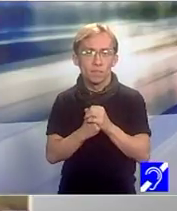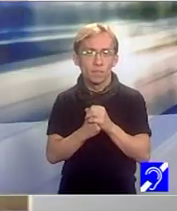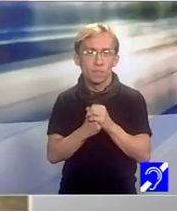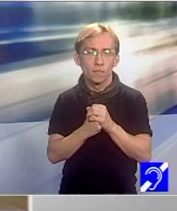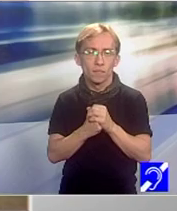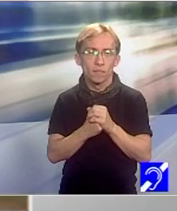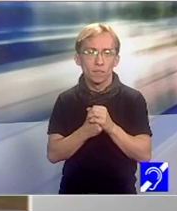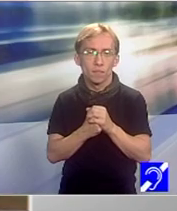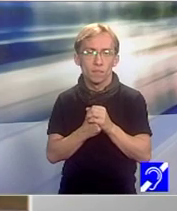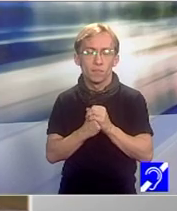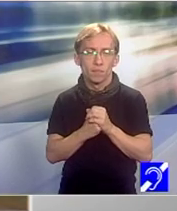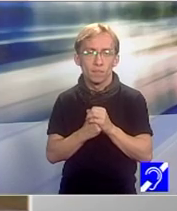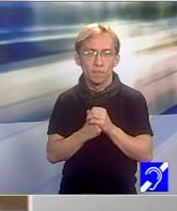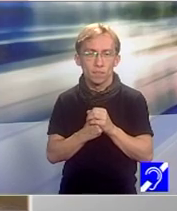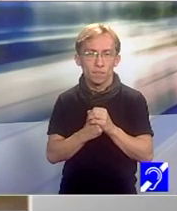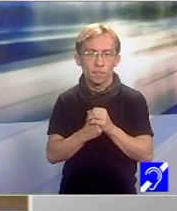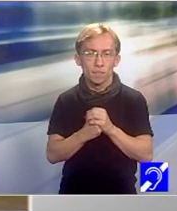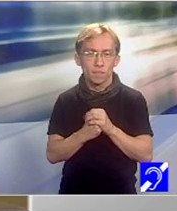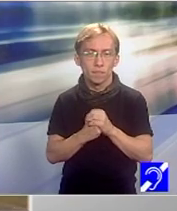preferăm. Hai, România!